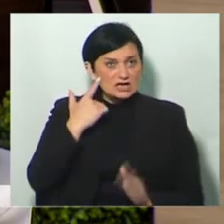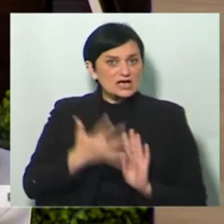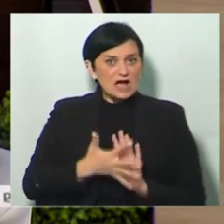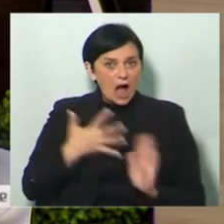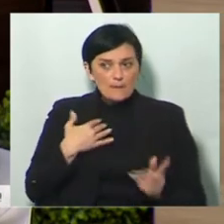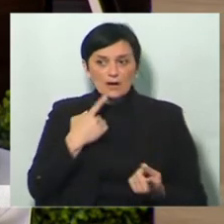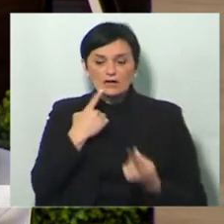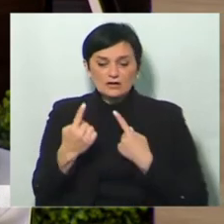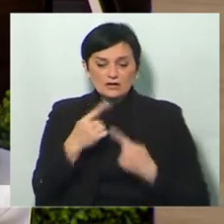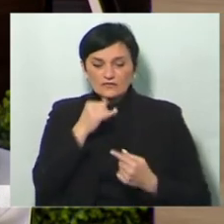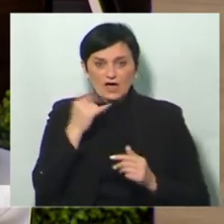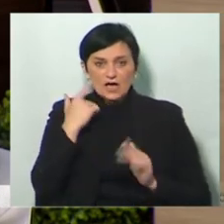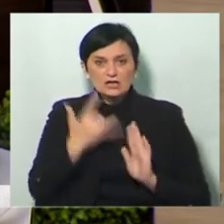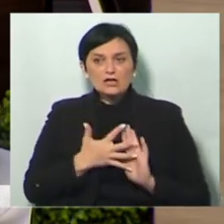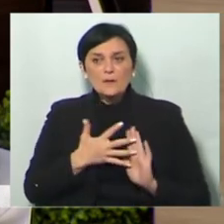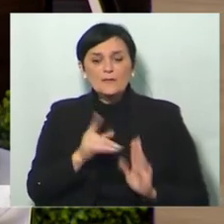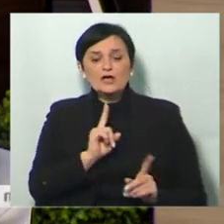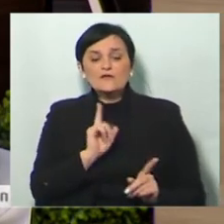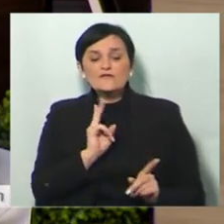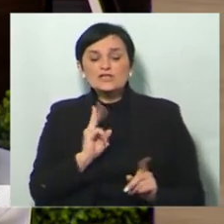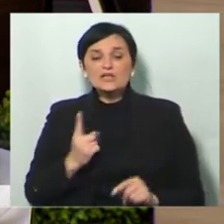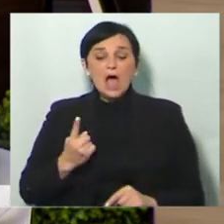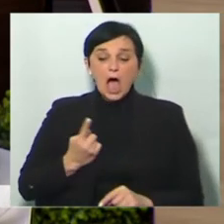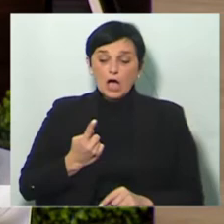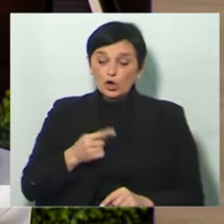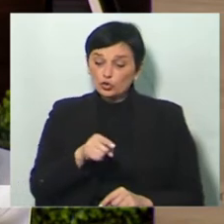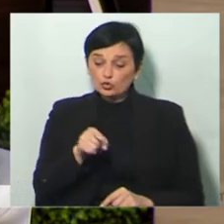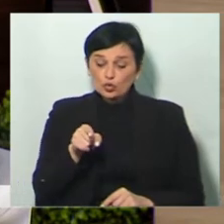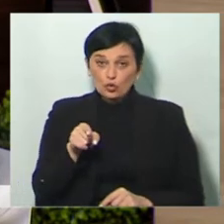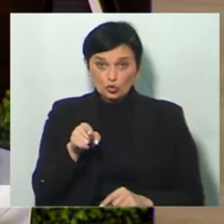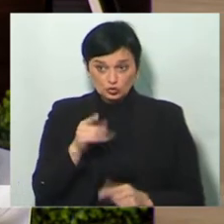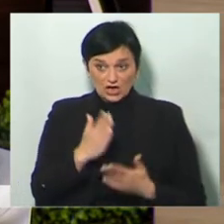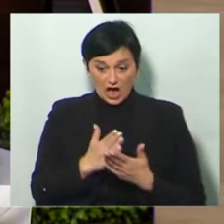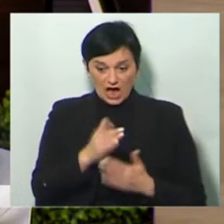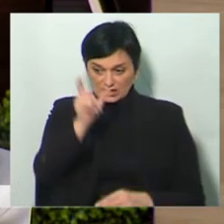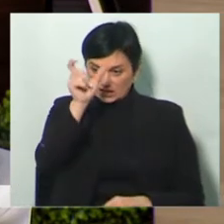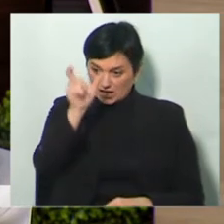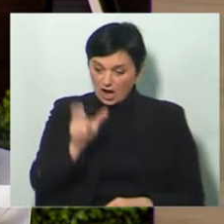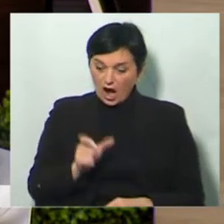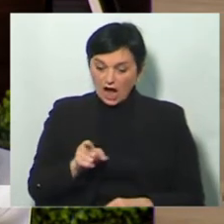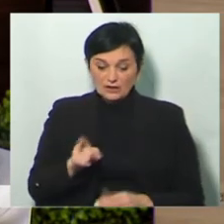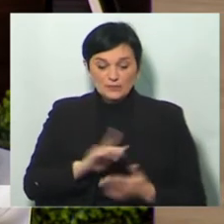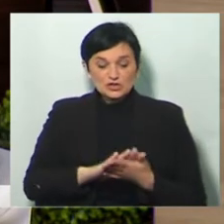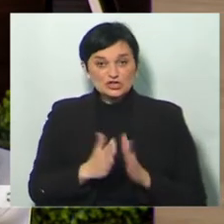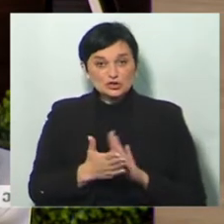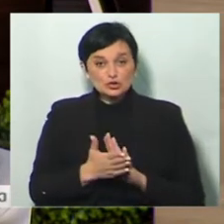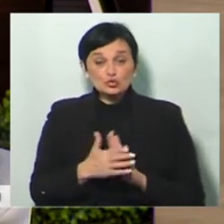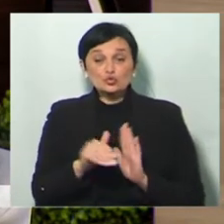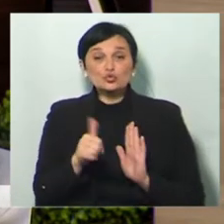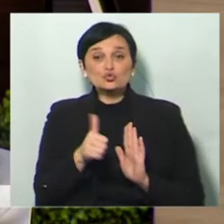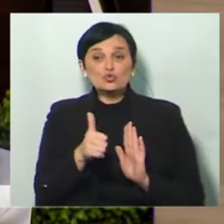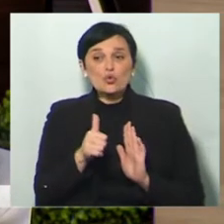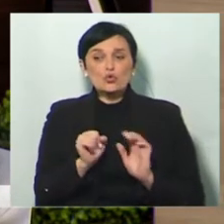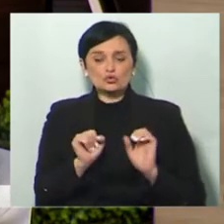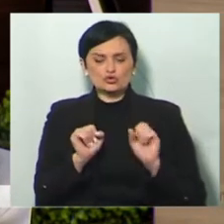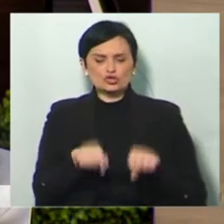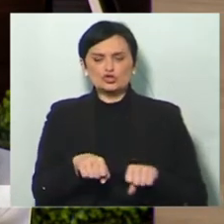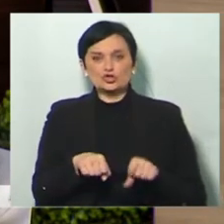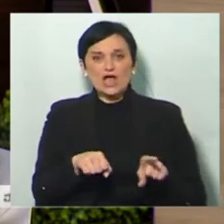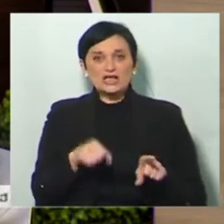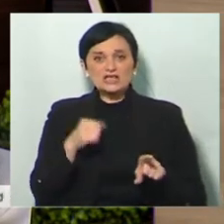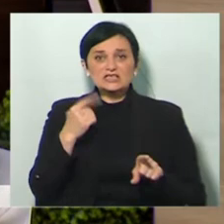vergaminges, izganelo tiro gaeko. Არის განაის ადრესატი ამ სიტუაციის, როგორ შეგიძლია რომ